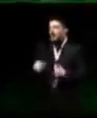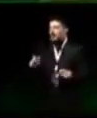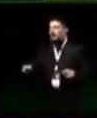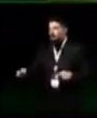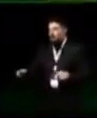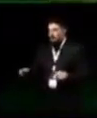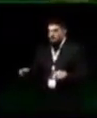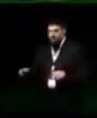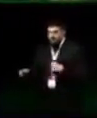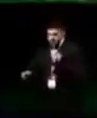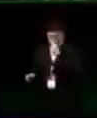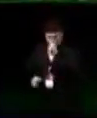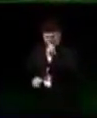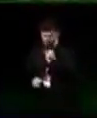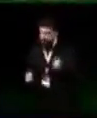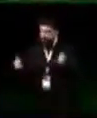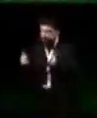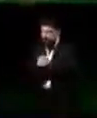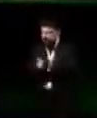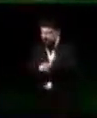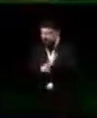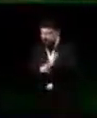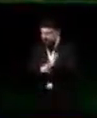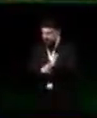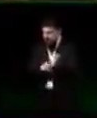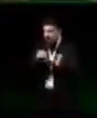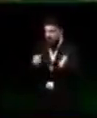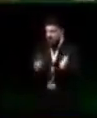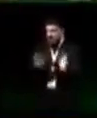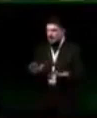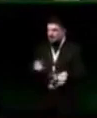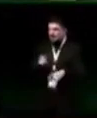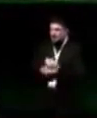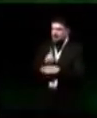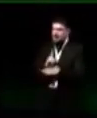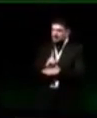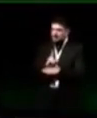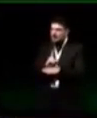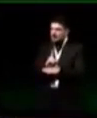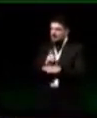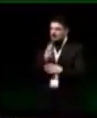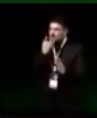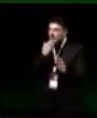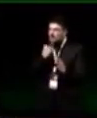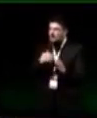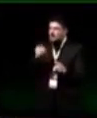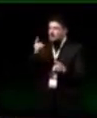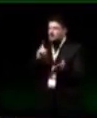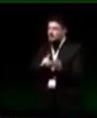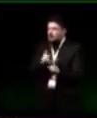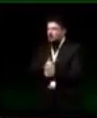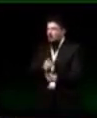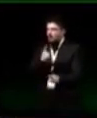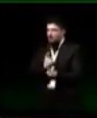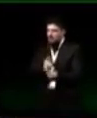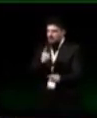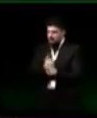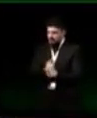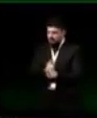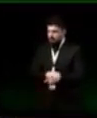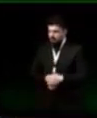dei diritti il PD si caratterizzi per la stagione dei doveri e non soltanto dei